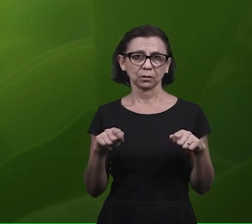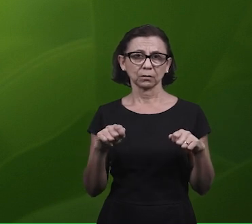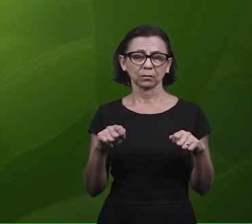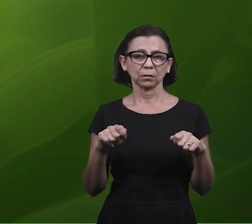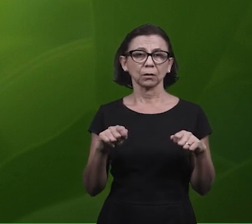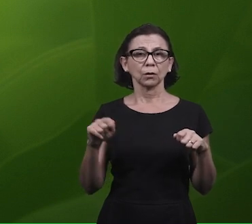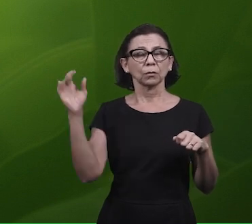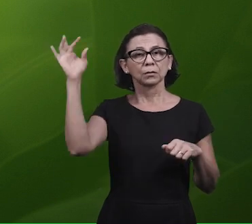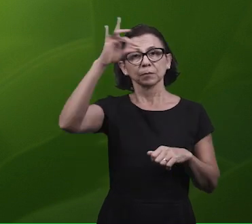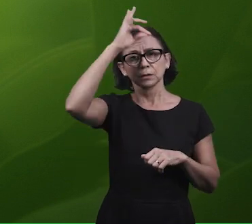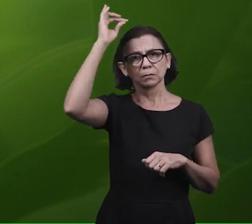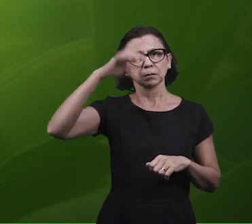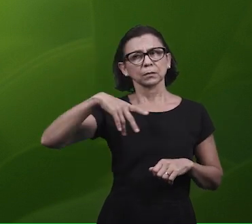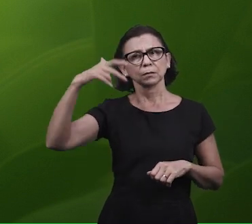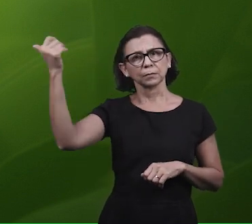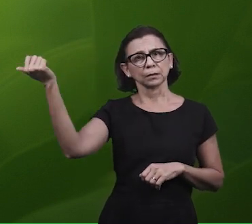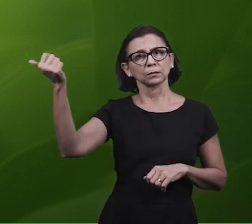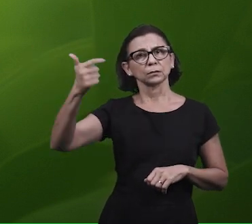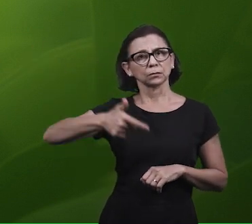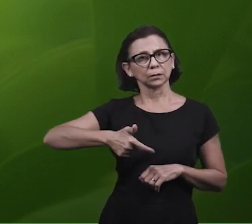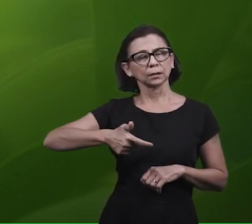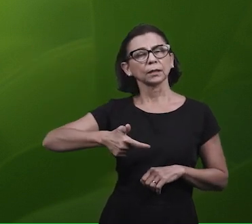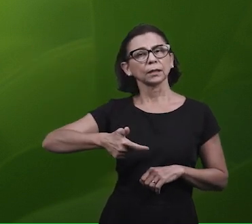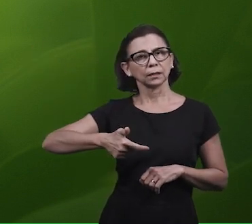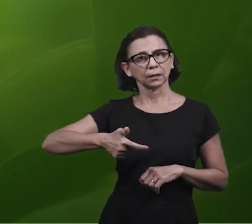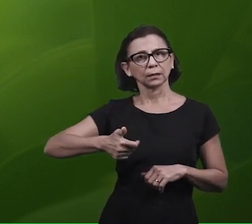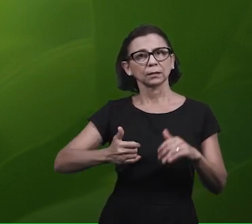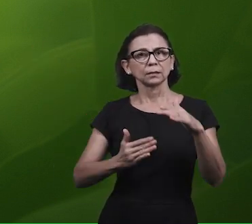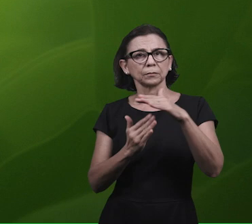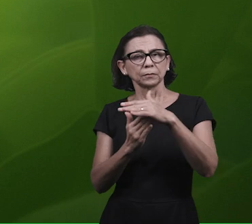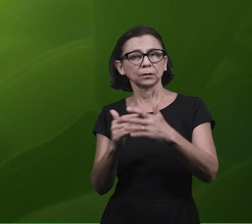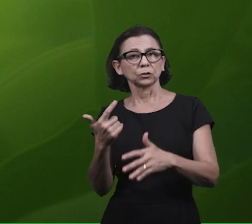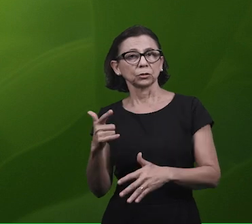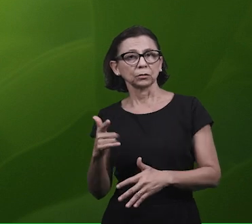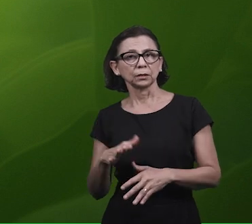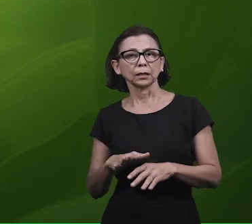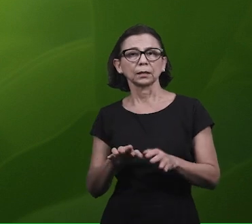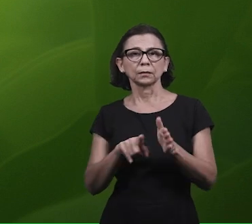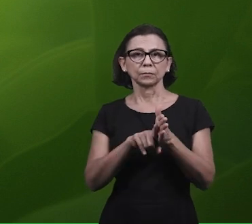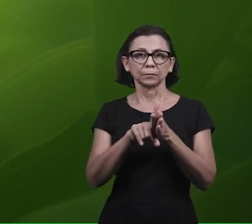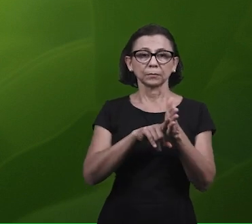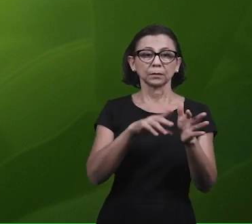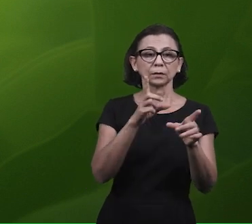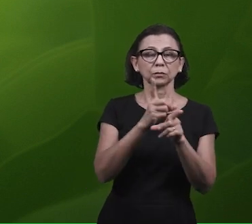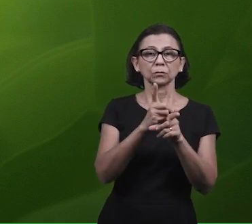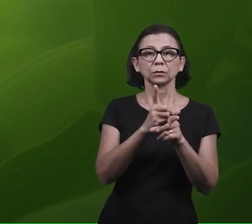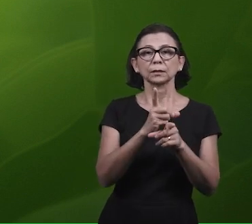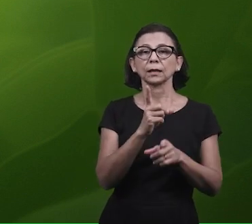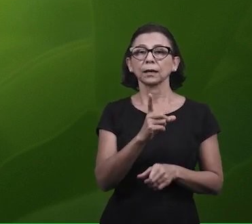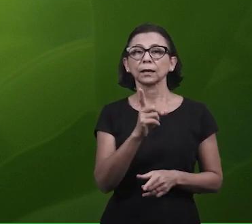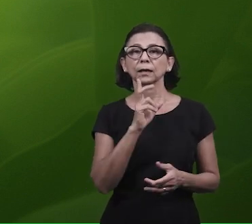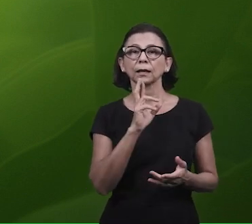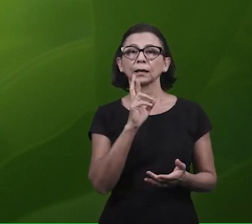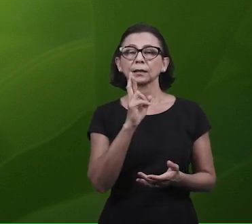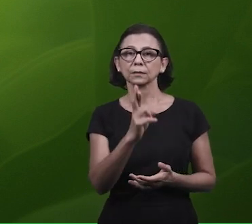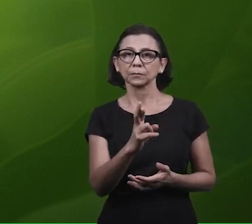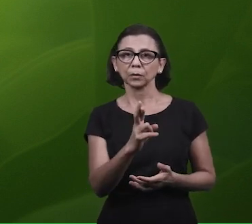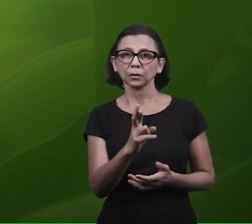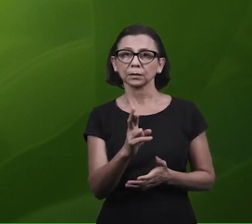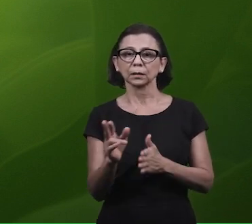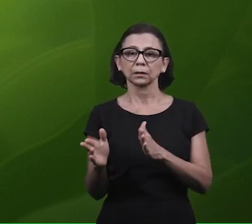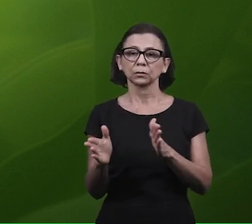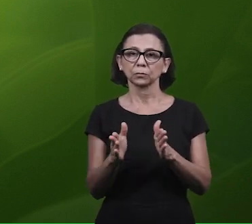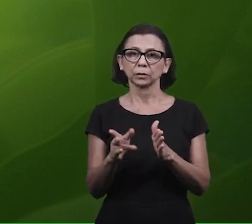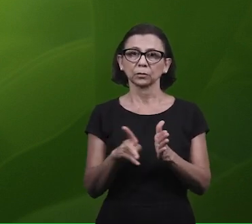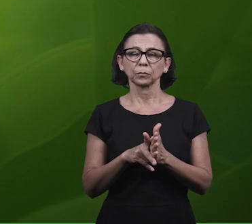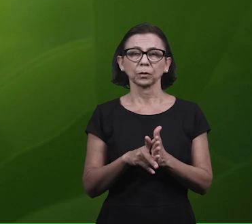vitesse de processus et la capacité de stocker des données. Le Saint-Esprit n'a pas de limite. Il recherche, il trouve